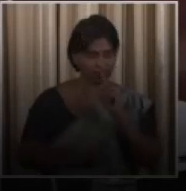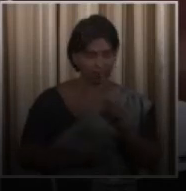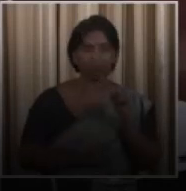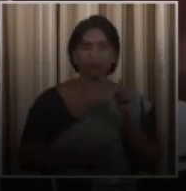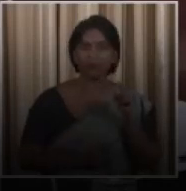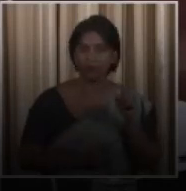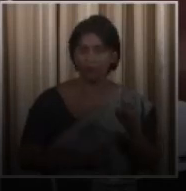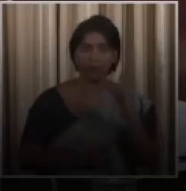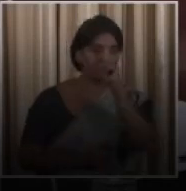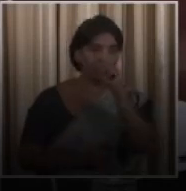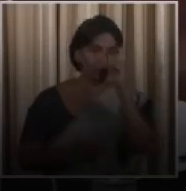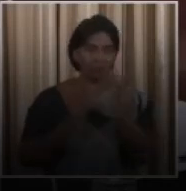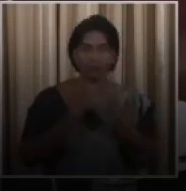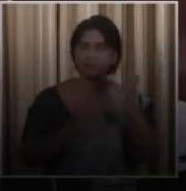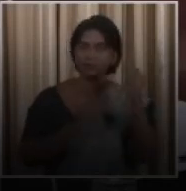of